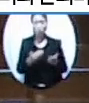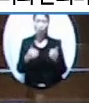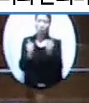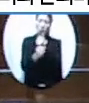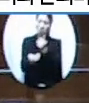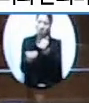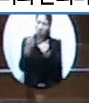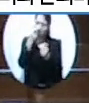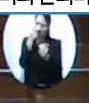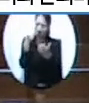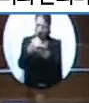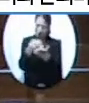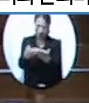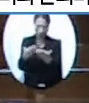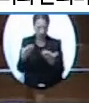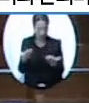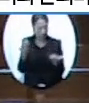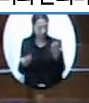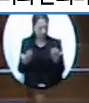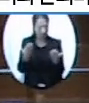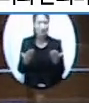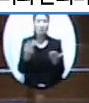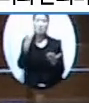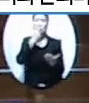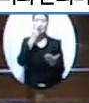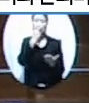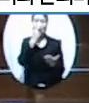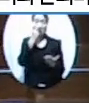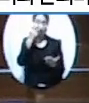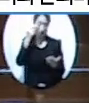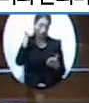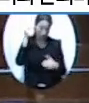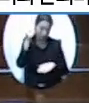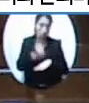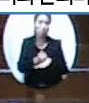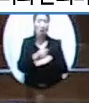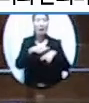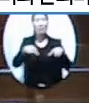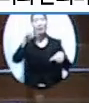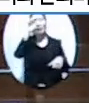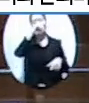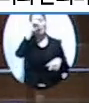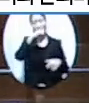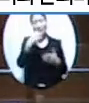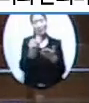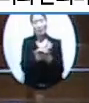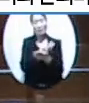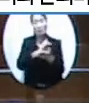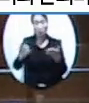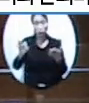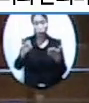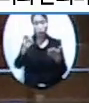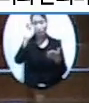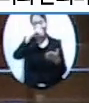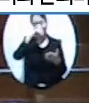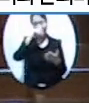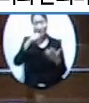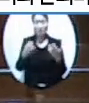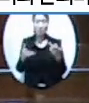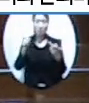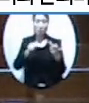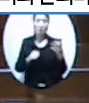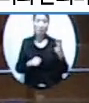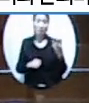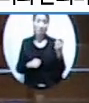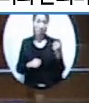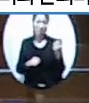예비심사 결과를 참고하여 심도 있는 심사를 한 결과 일반회에게 세출 예산안 중 17억